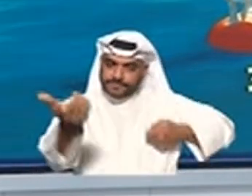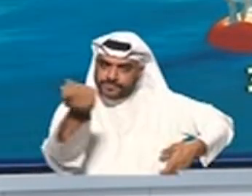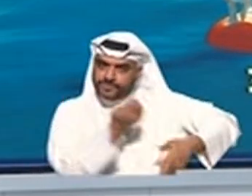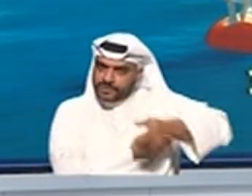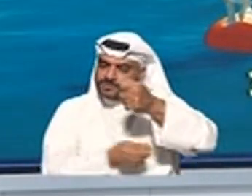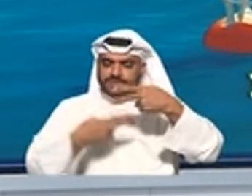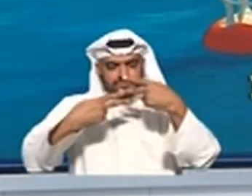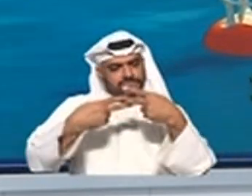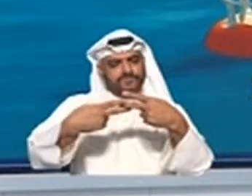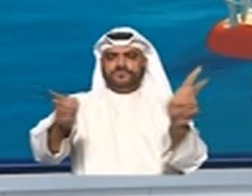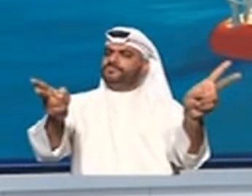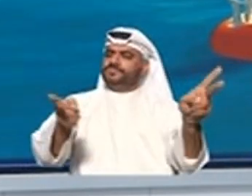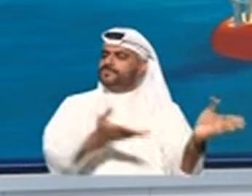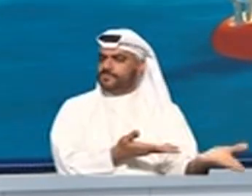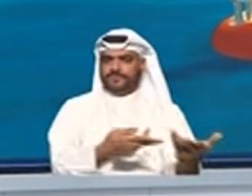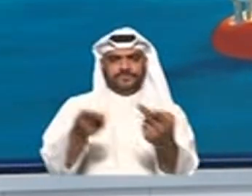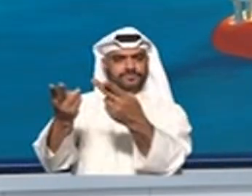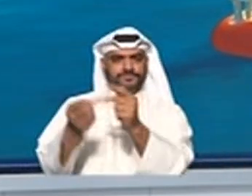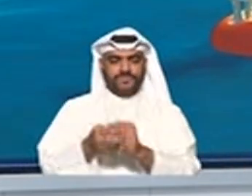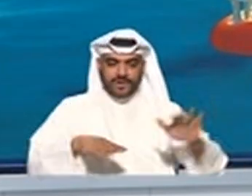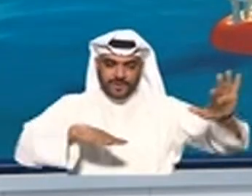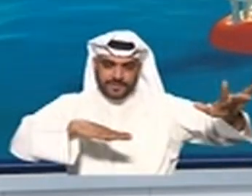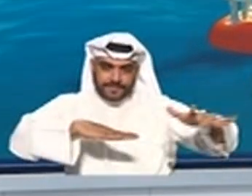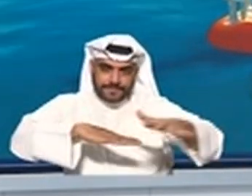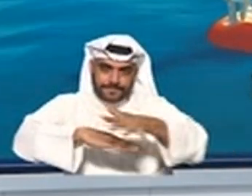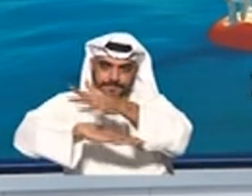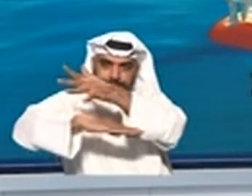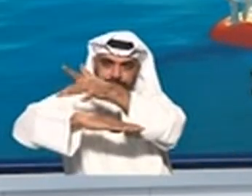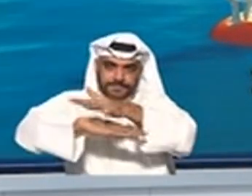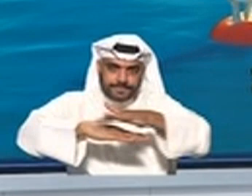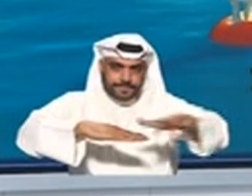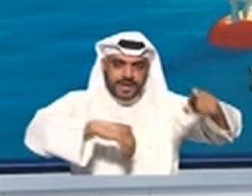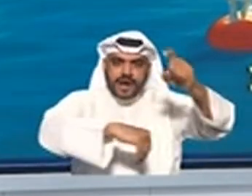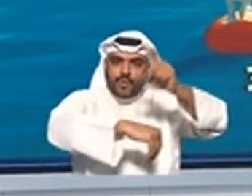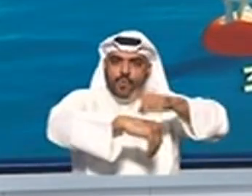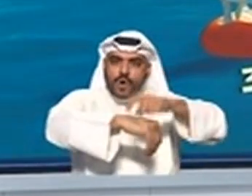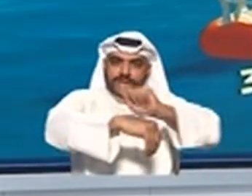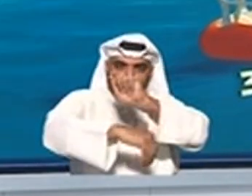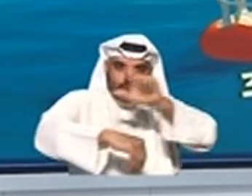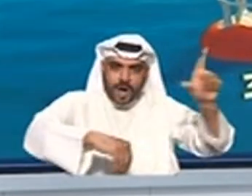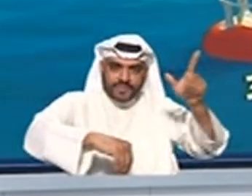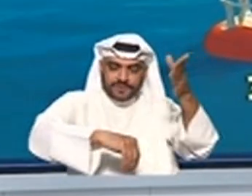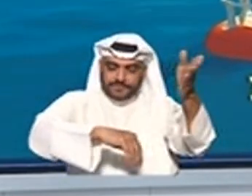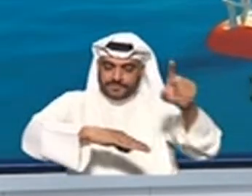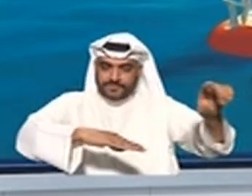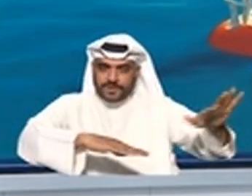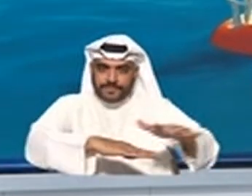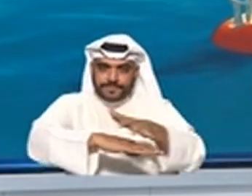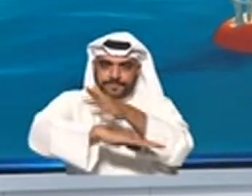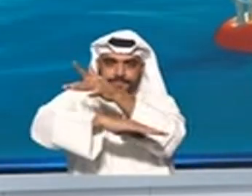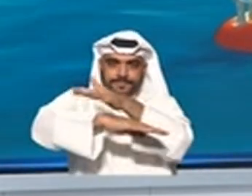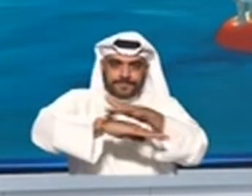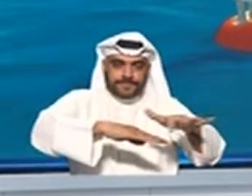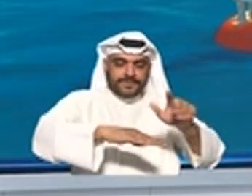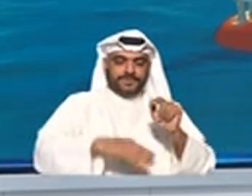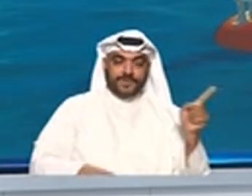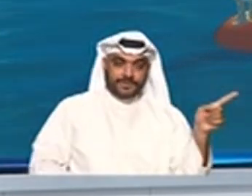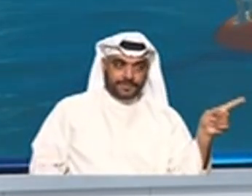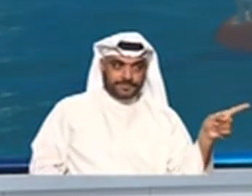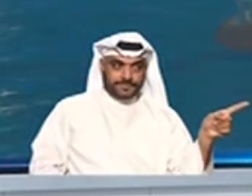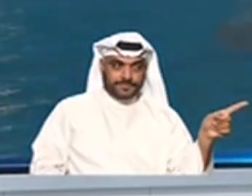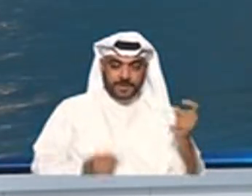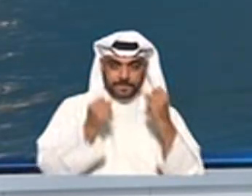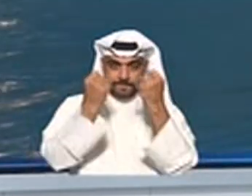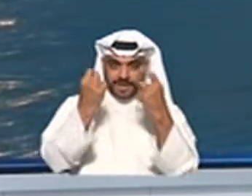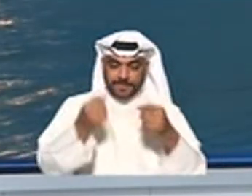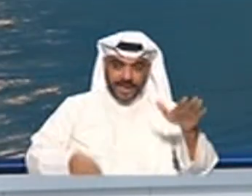والجزر الثاني الساعة 2:20 دقيقة مساء. والبحر بوجه عام راح يكون خفيف إلى معتدل من 1 إلى 3 قدم، مناسب للي